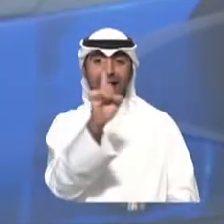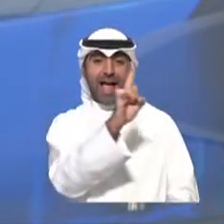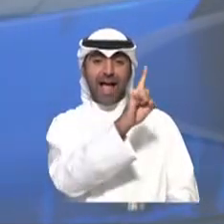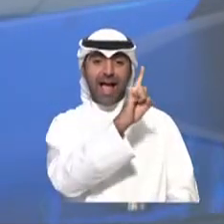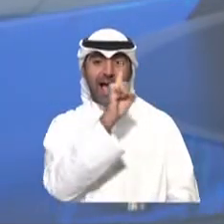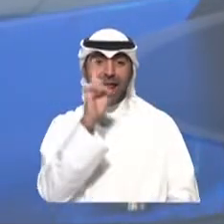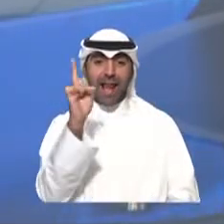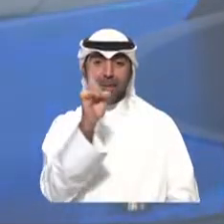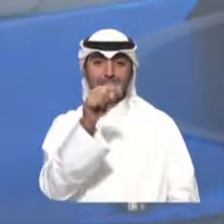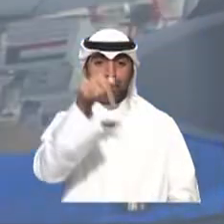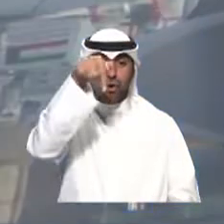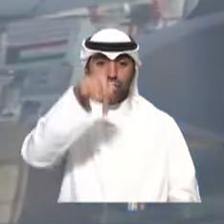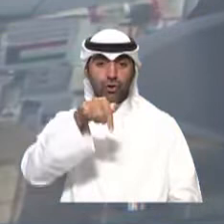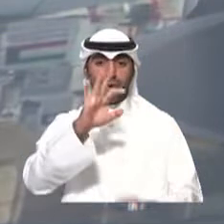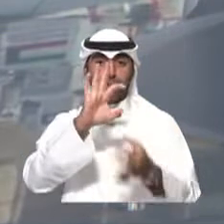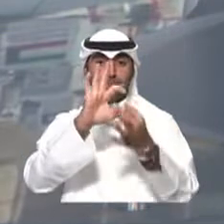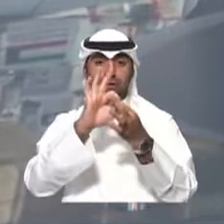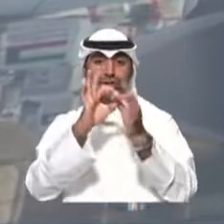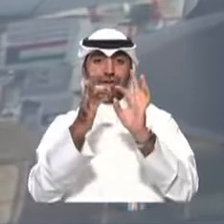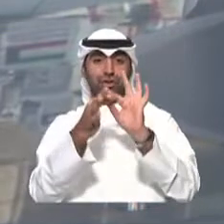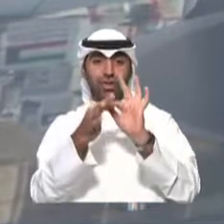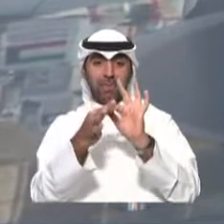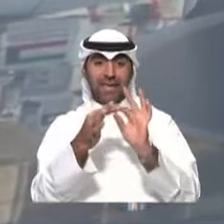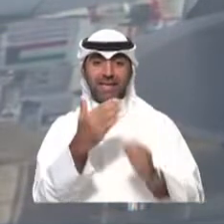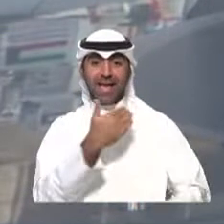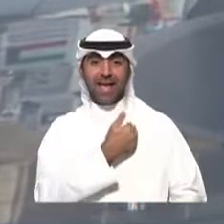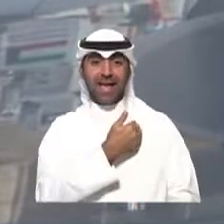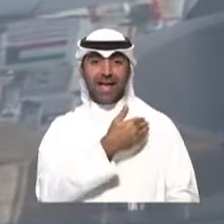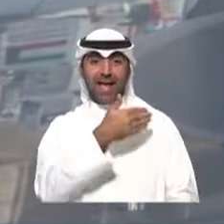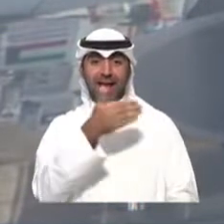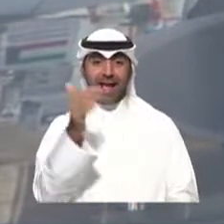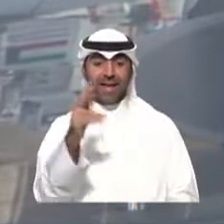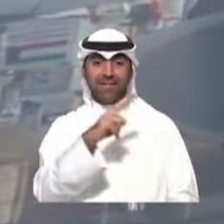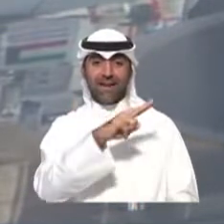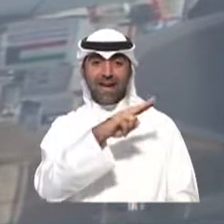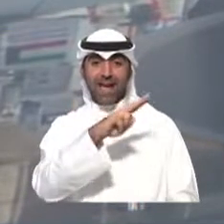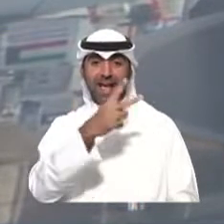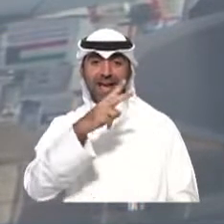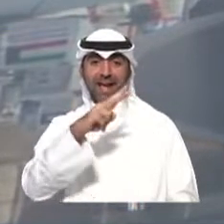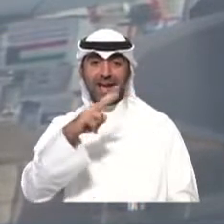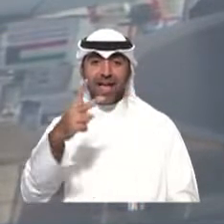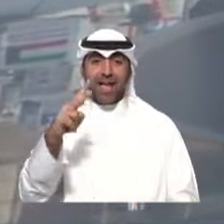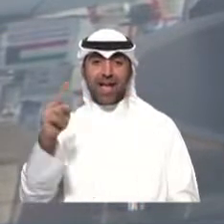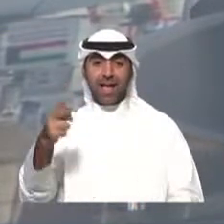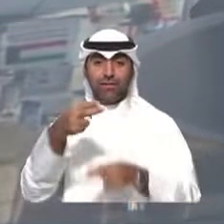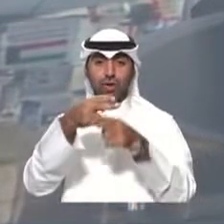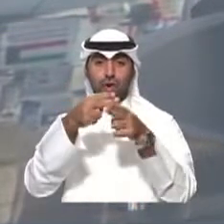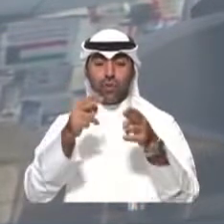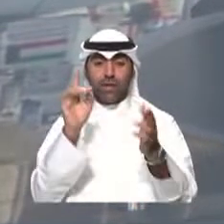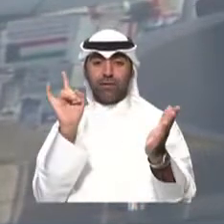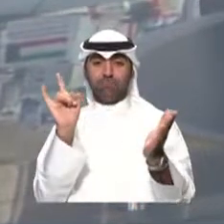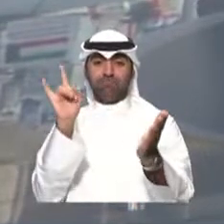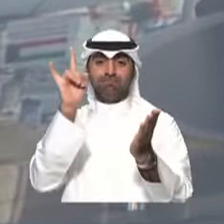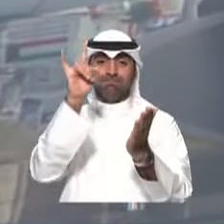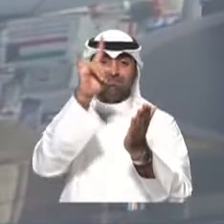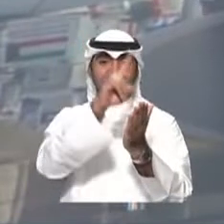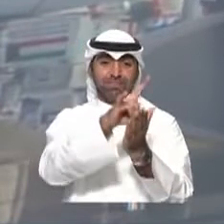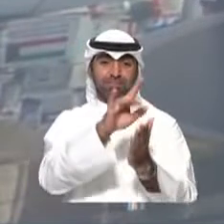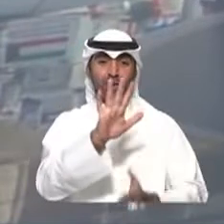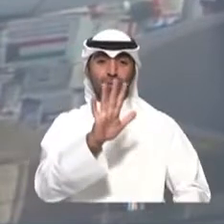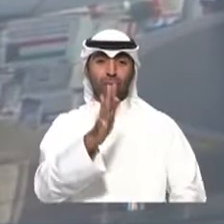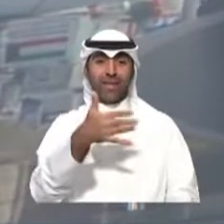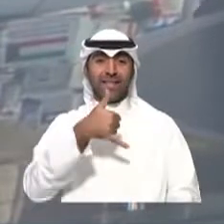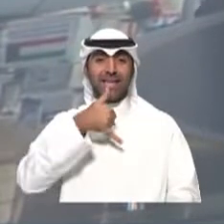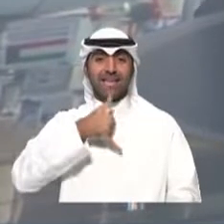أنحاء العالم، لتسجل علامة مضيئة تضاف إلى رصيدها الحافل بأعمالها الإنسانية.